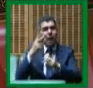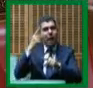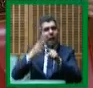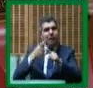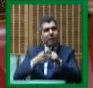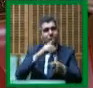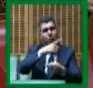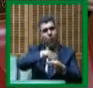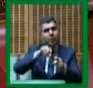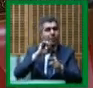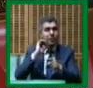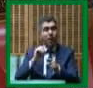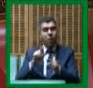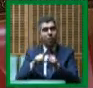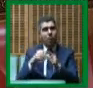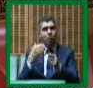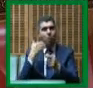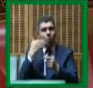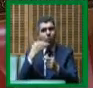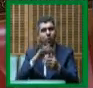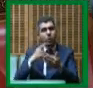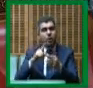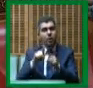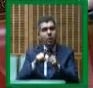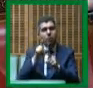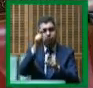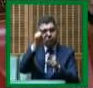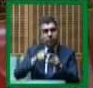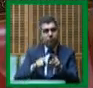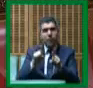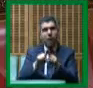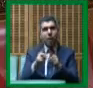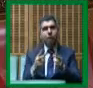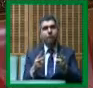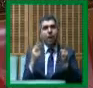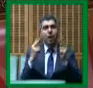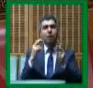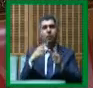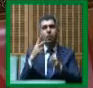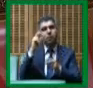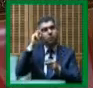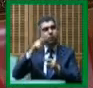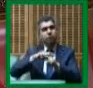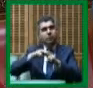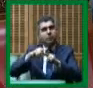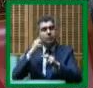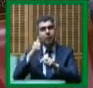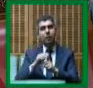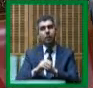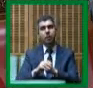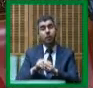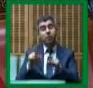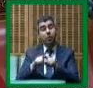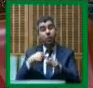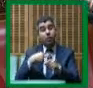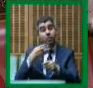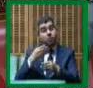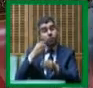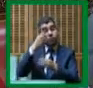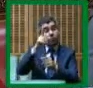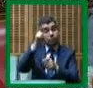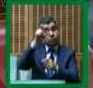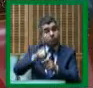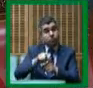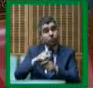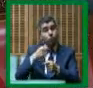وكتخسر موسخه، راه ما غيبقاش عنده نفس السلوك لهذا. وعلى سبيل المثال فقط، هاد الناس اللي مشاو يشريو بعض اللي مشاو